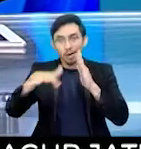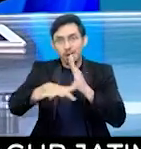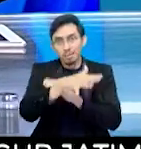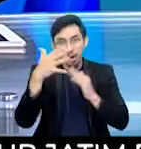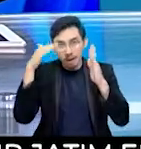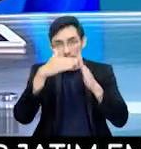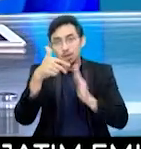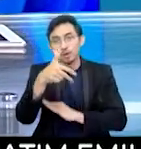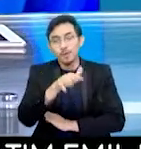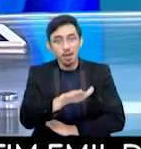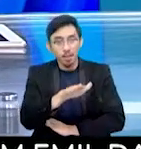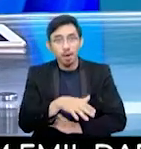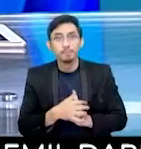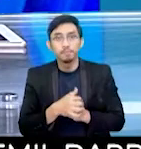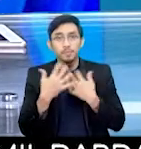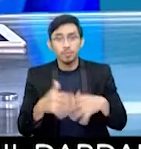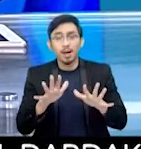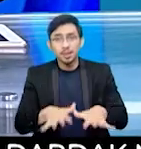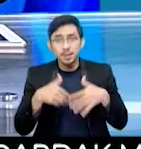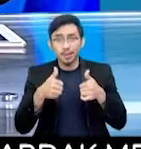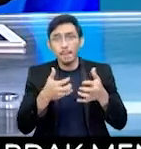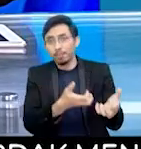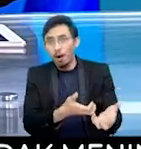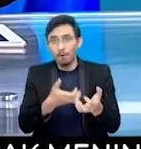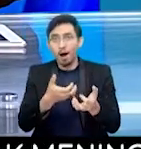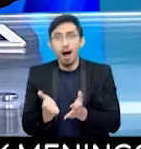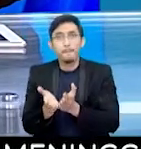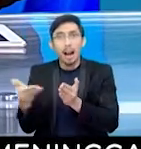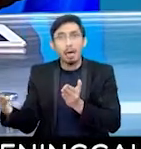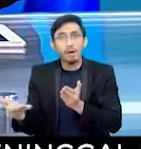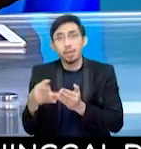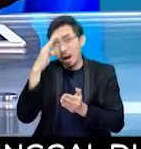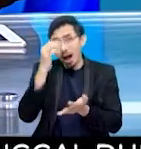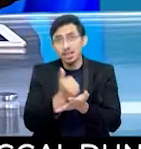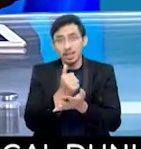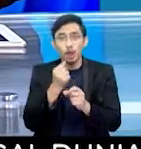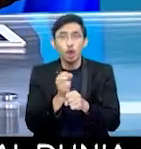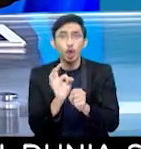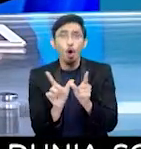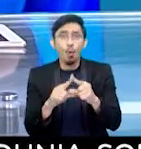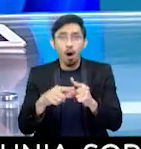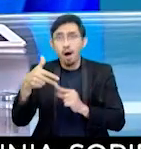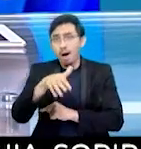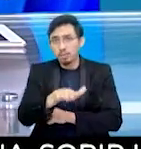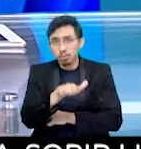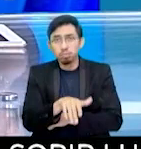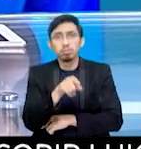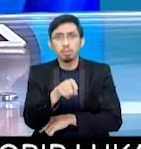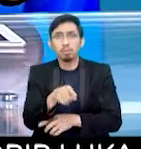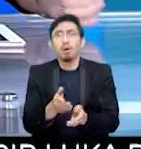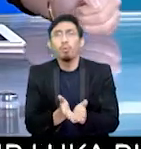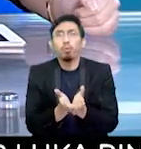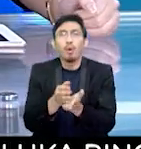Selat Makassar, Sulawesi Selatan. Saat diselamatkan oleh awak kapal yang melintas, pria asal Goa, Sulawesi Selatan ini mengaku nekat